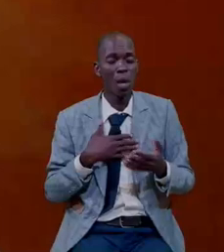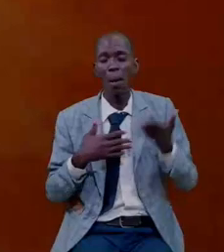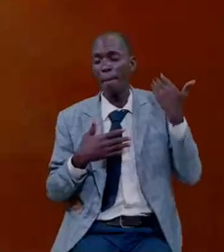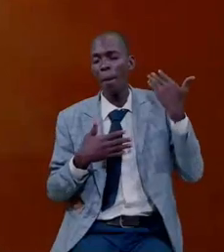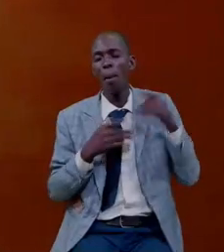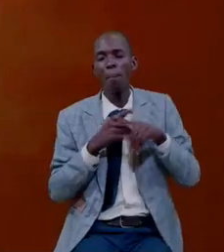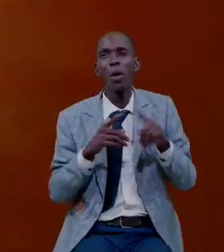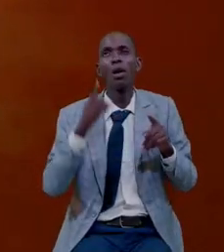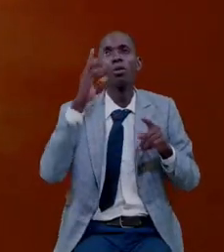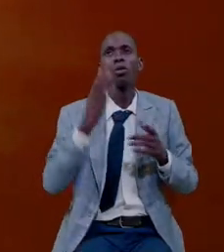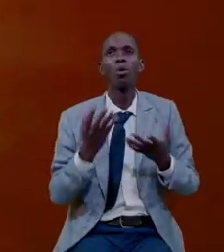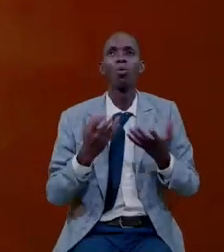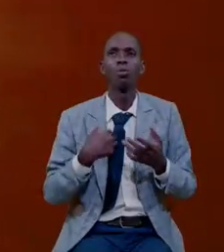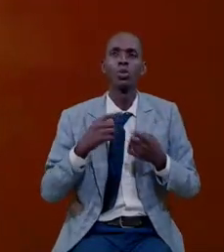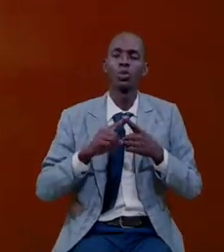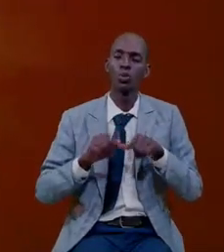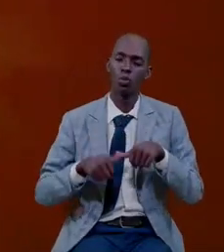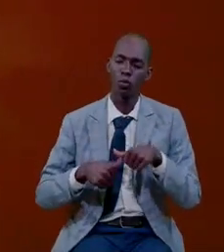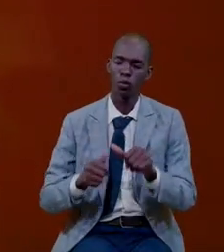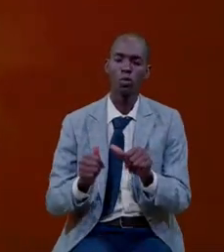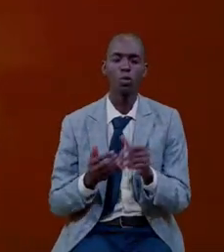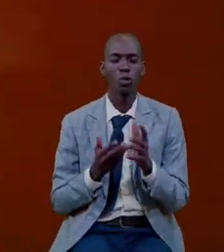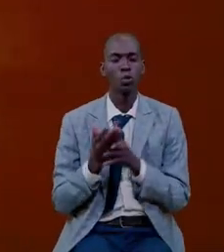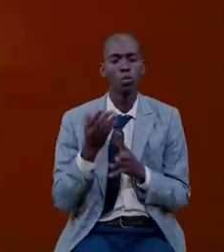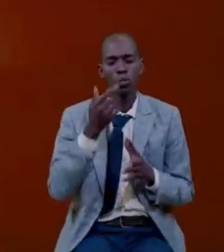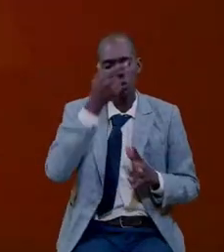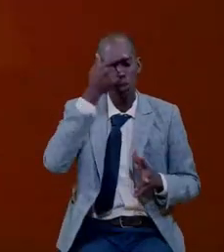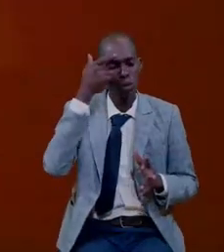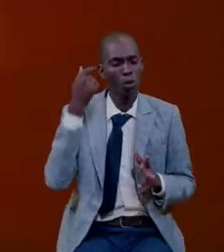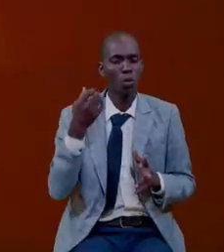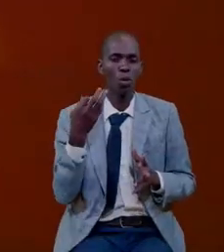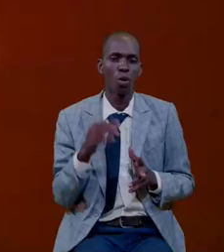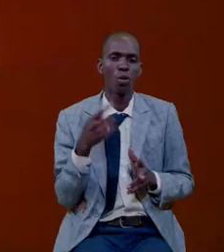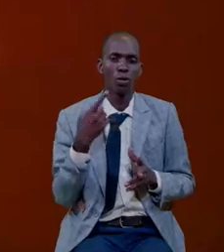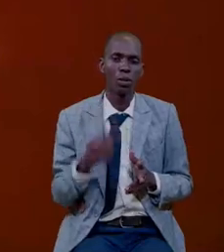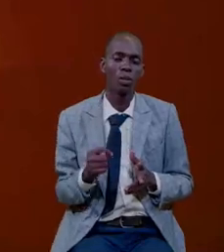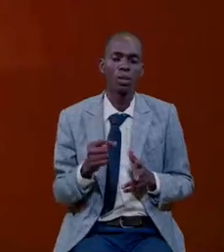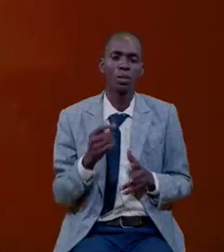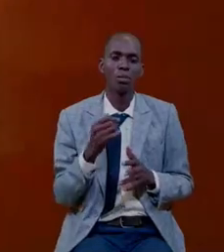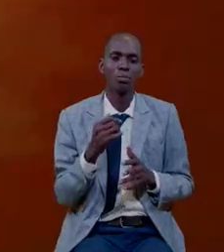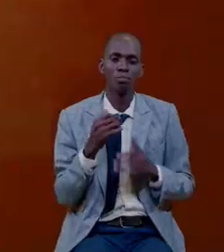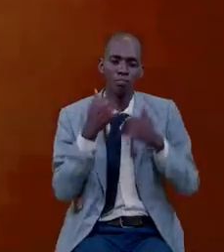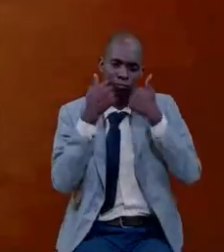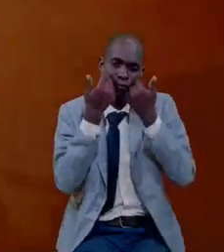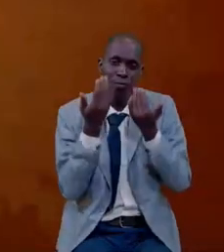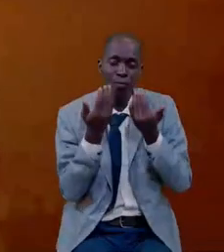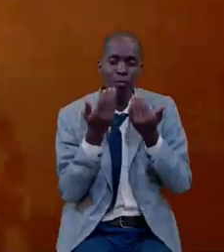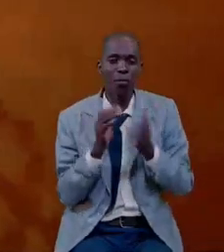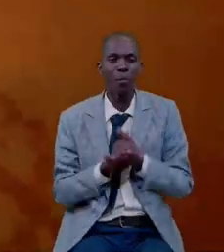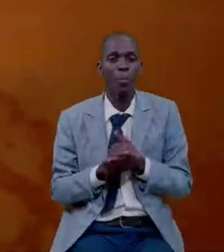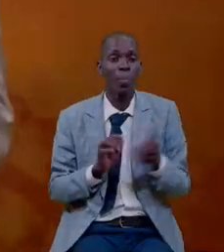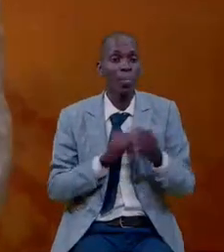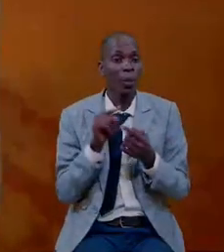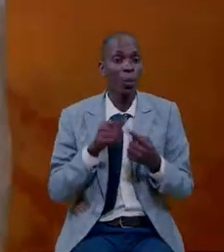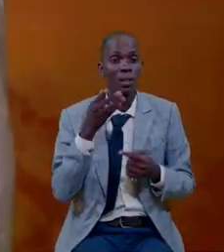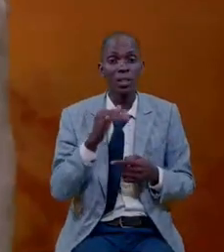pour moi, moi je ne veux pas passer par là. À cause de l'opprobre, il n'y a pas de sanctification là-bas.